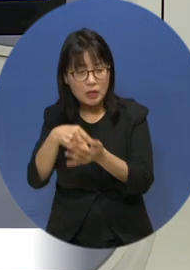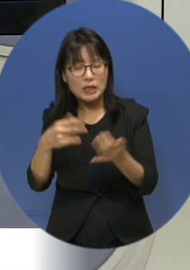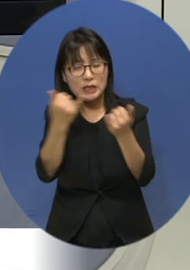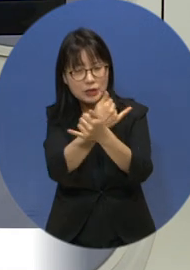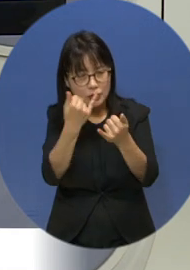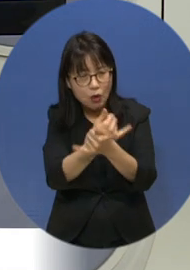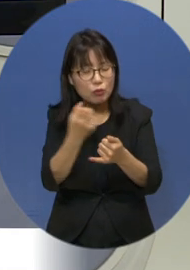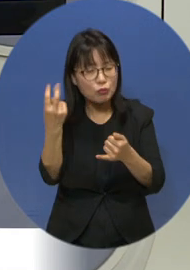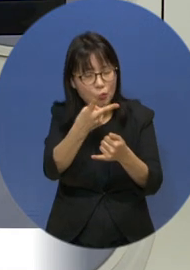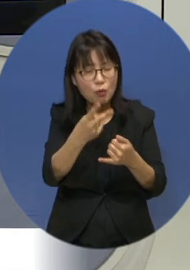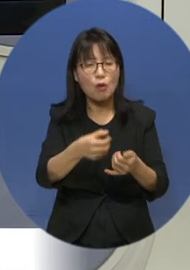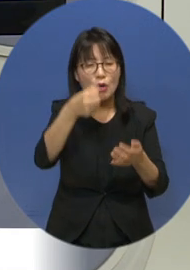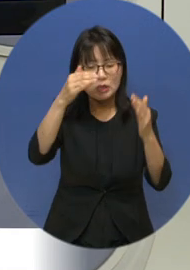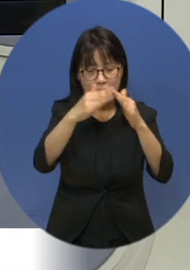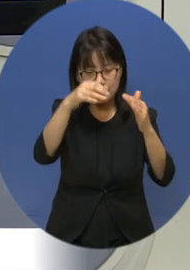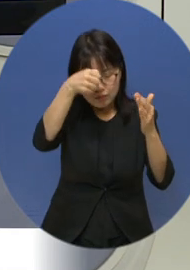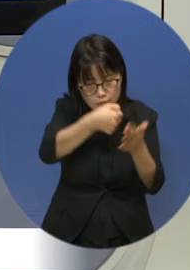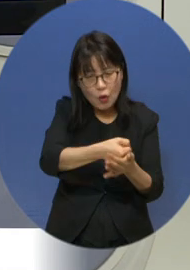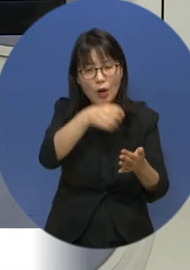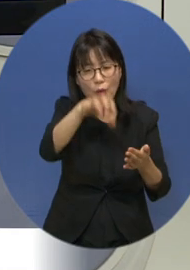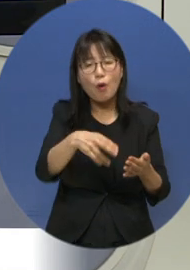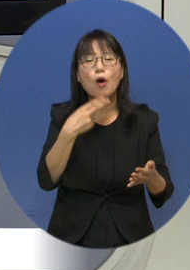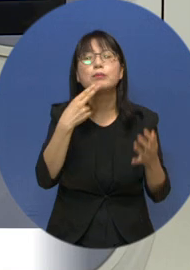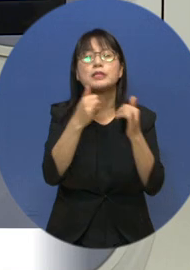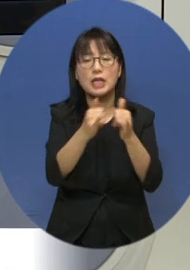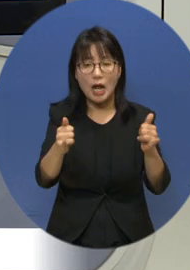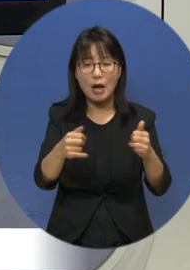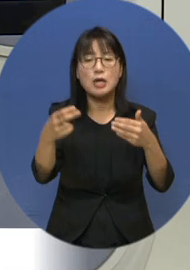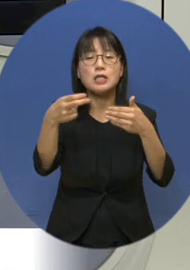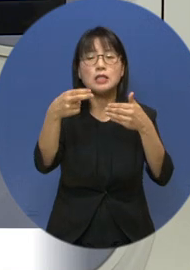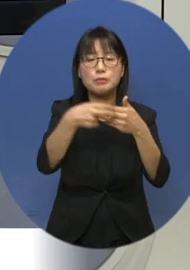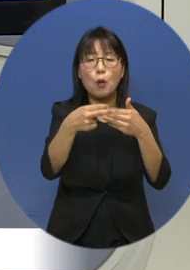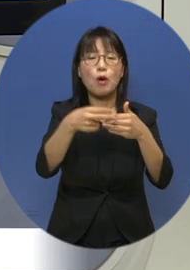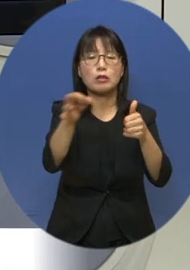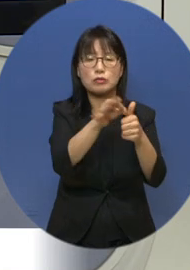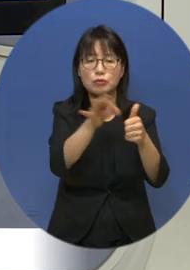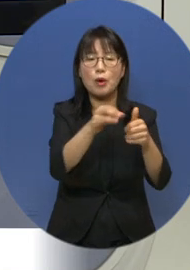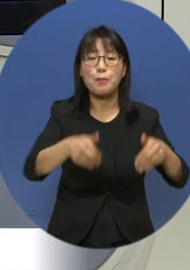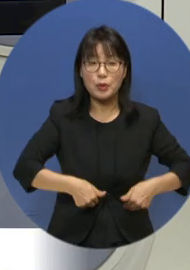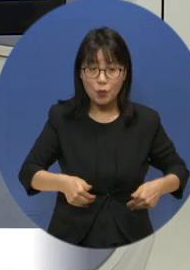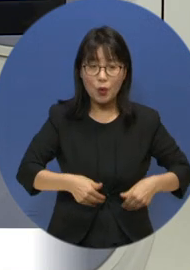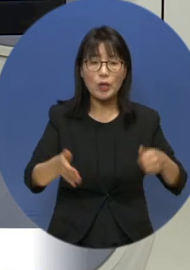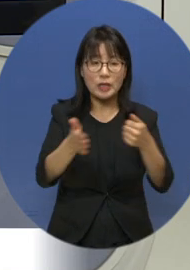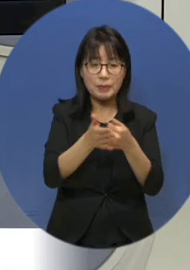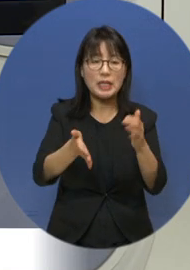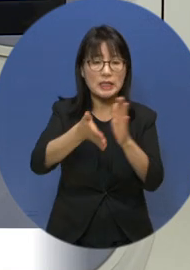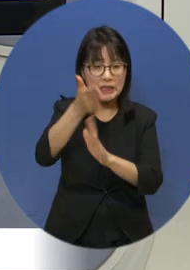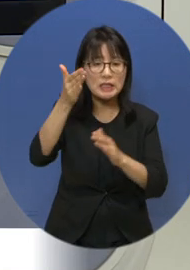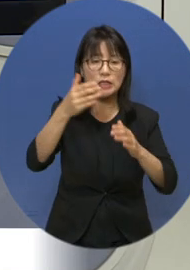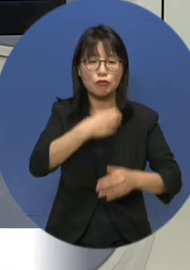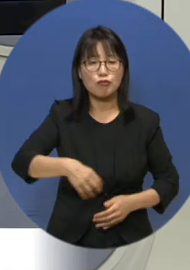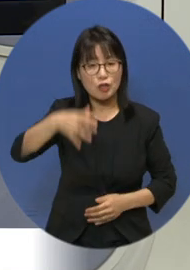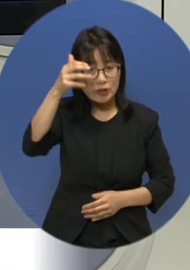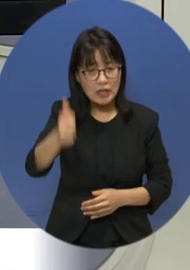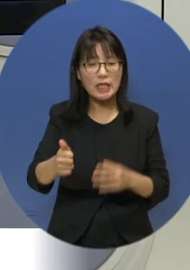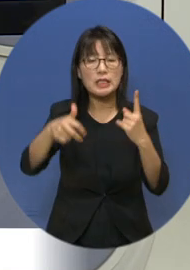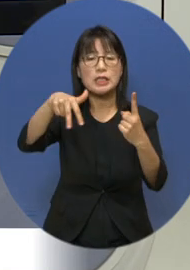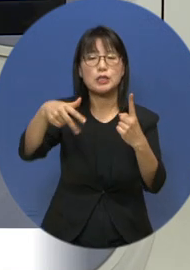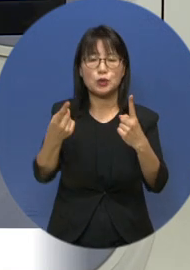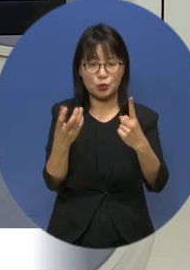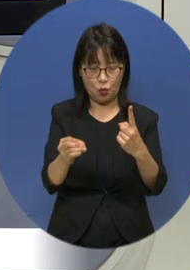확인된 사람 중 의료 지원이 필요해 치 군 구청장의 1종 의료급여 수급자 자격을 부여한 사람 을